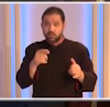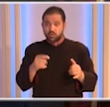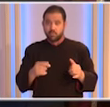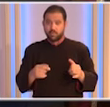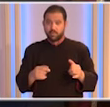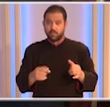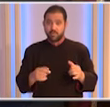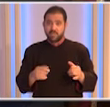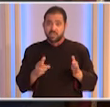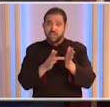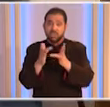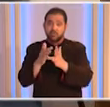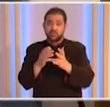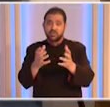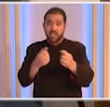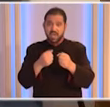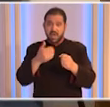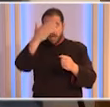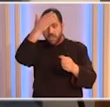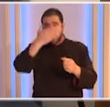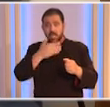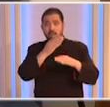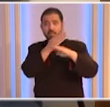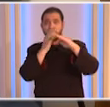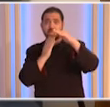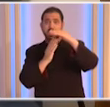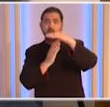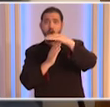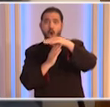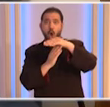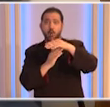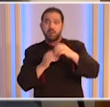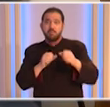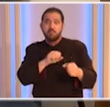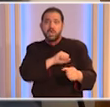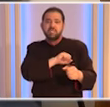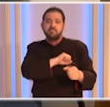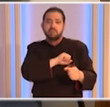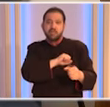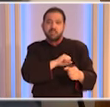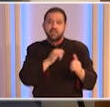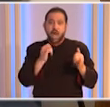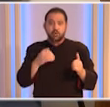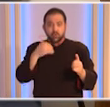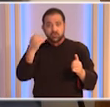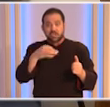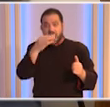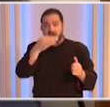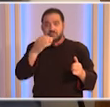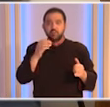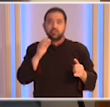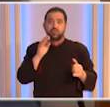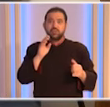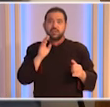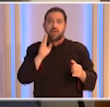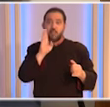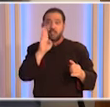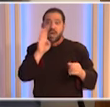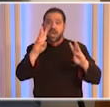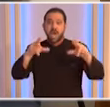tine. El cu puterea dumnezeiască, în momentul când Fecioara a zis, iată roba Domnului, fie mie după cuvântul